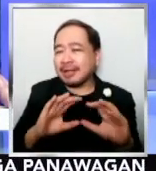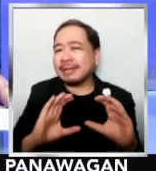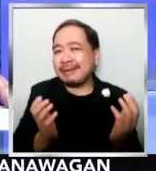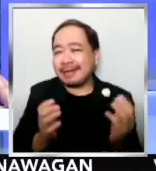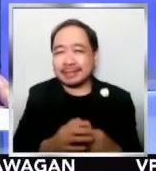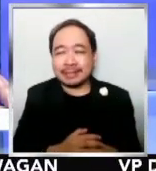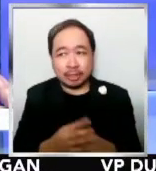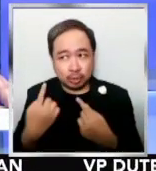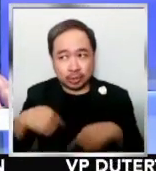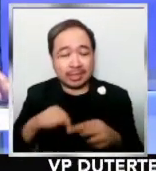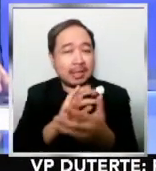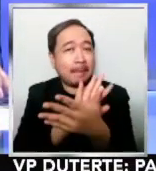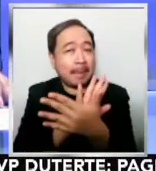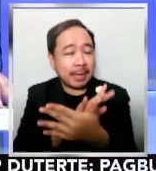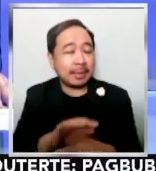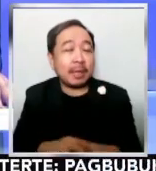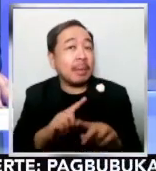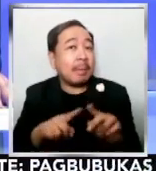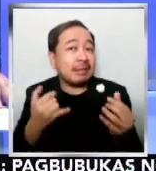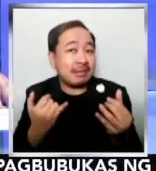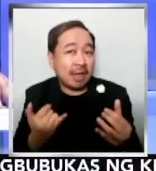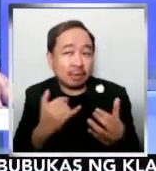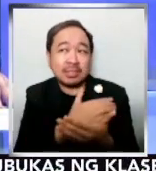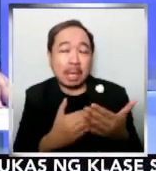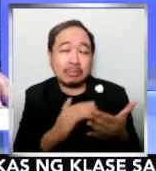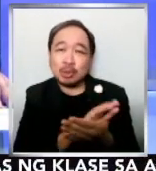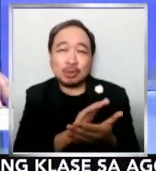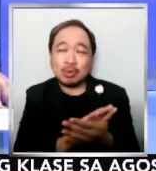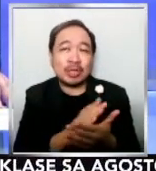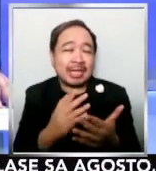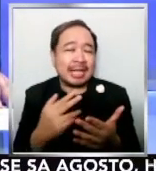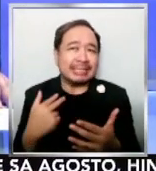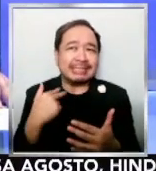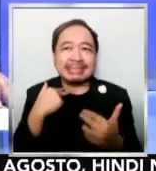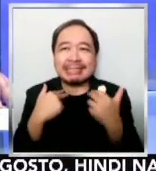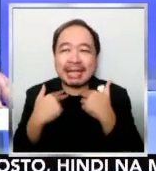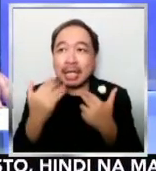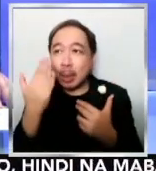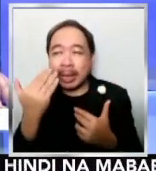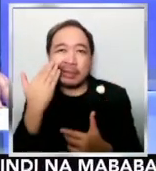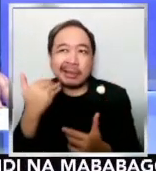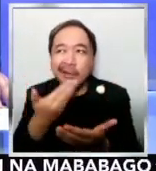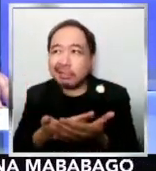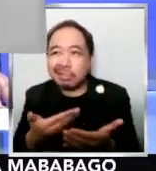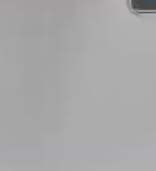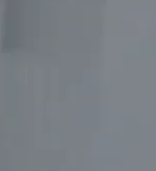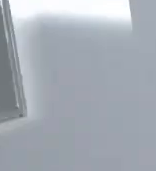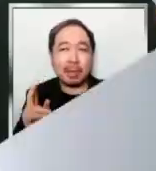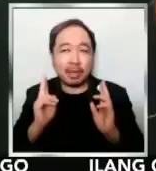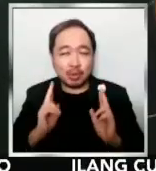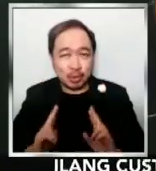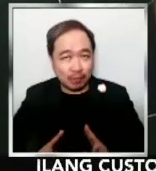mga magbabalik eskwela ang kawalan ng gamit at uniforme, pati hirap sa transportasyon. Nakatutok si Maris Umali.